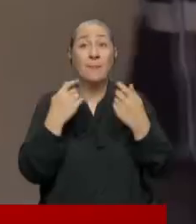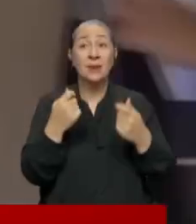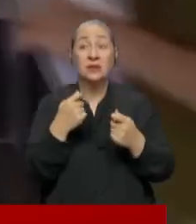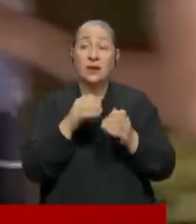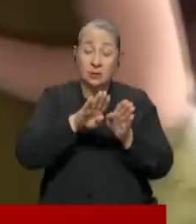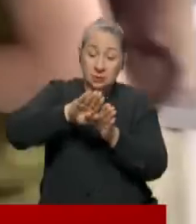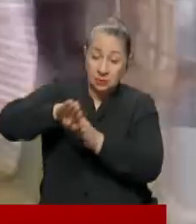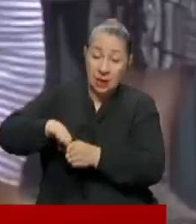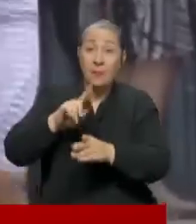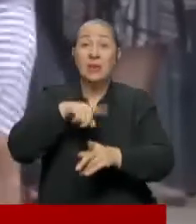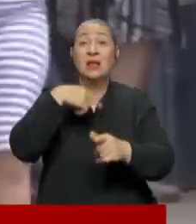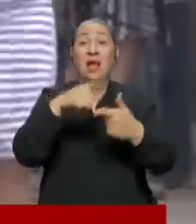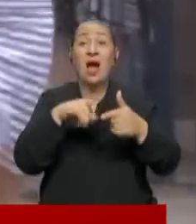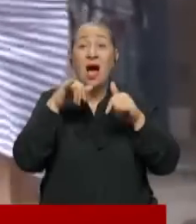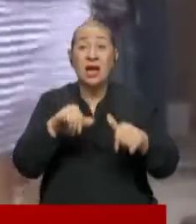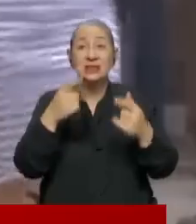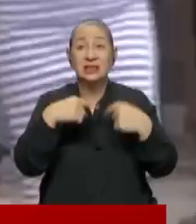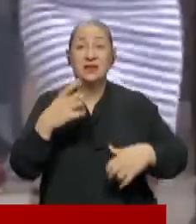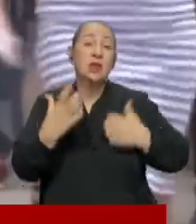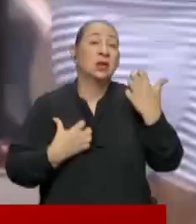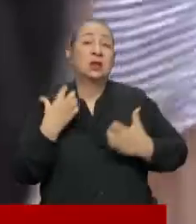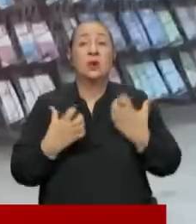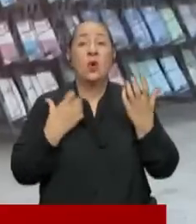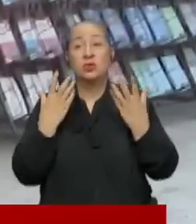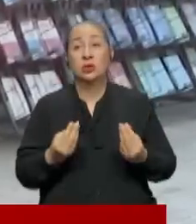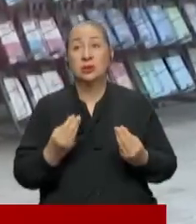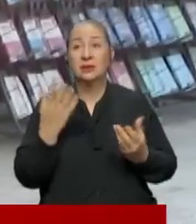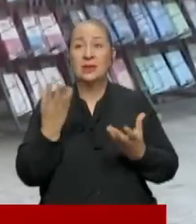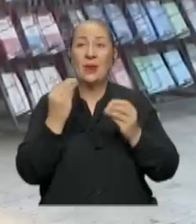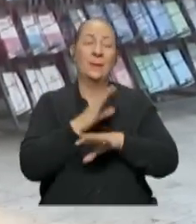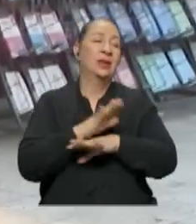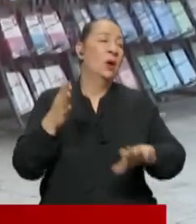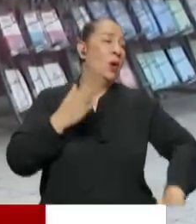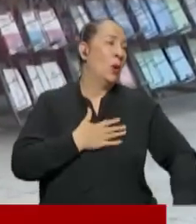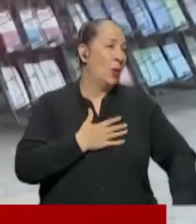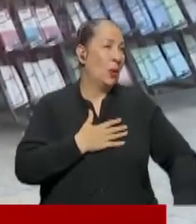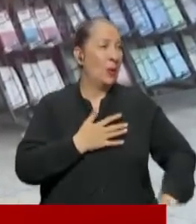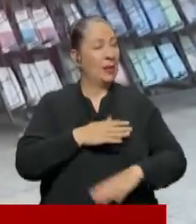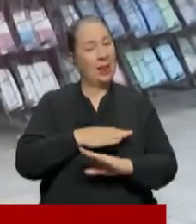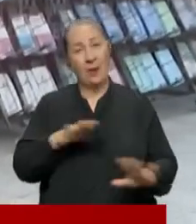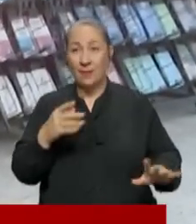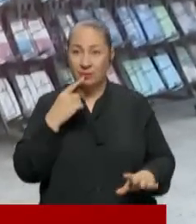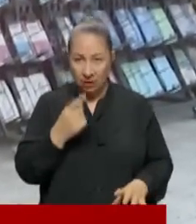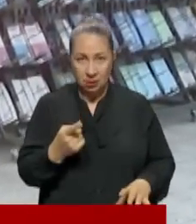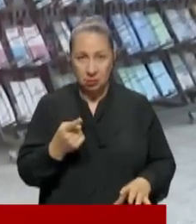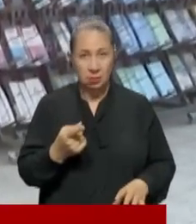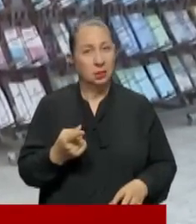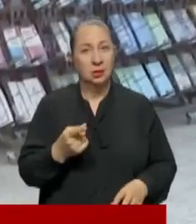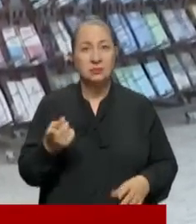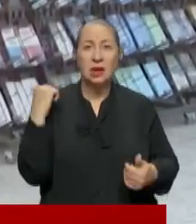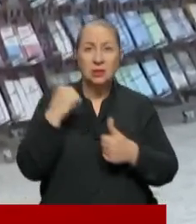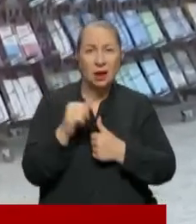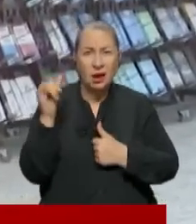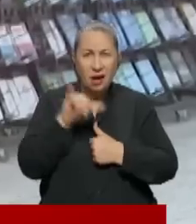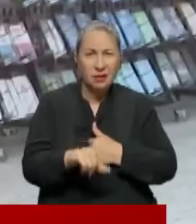masrafları bir yana bir de tekrar aynı sınav stresini yaşayacaklar. Ne güzel bitti dedik, kurtulduk dedik ama şimdi